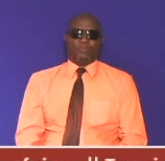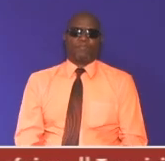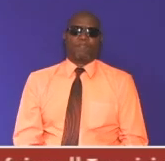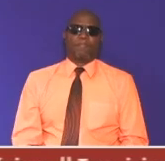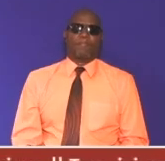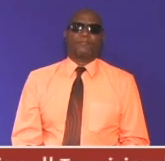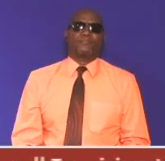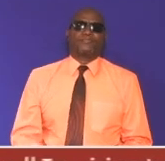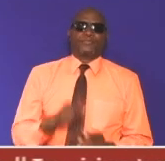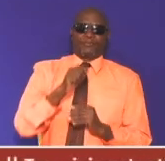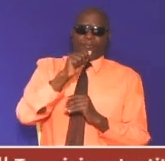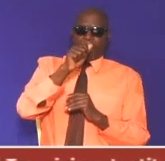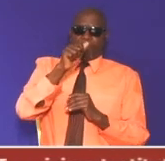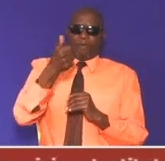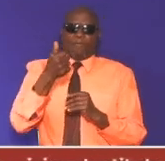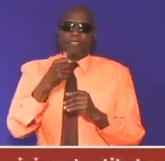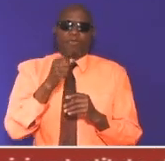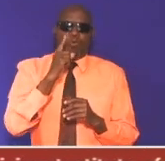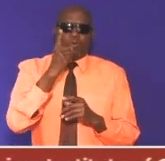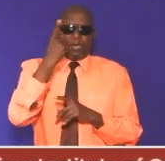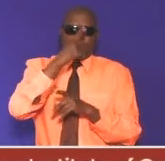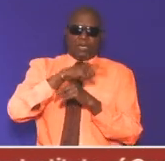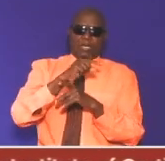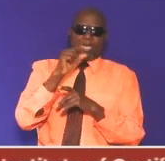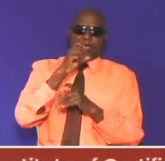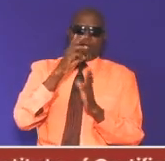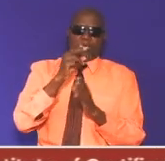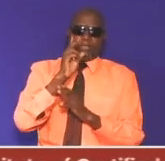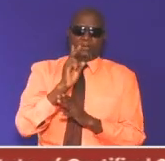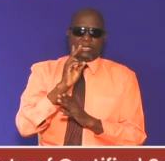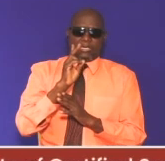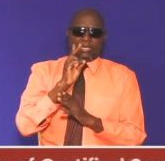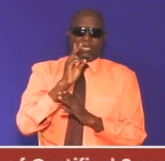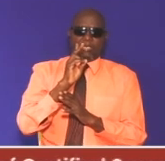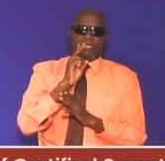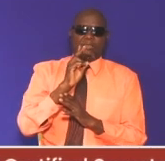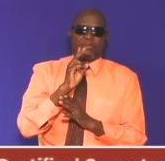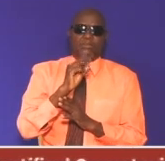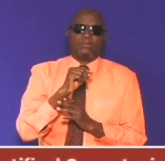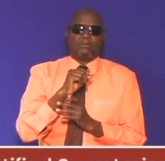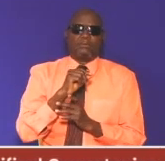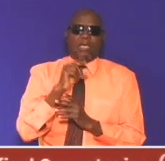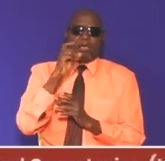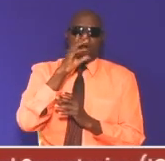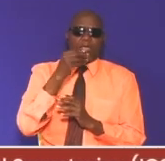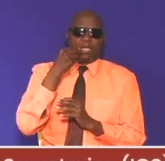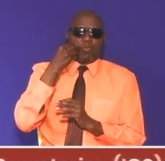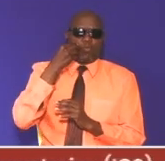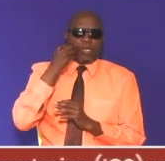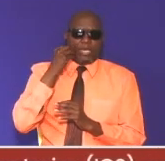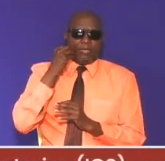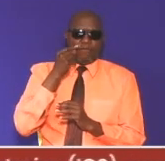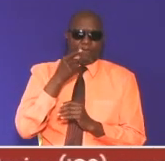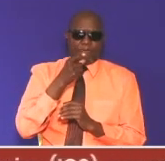Naam, kwingineko, siku moja baada aliyekuwa gavana wa pili wa kaunti ya Bungoma Wycliffe Wangamati kutoa madai kuwa